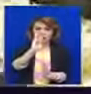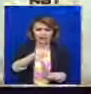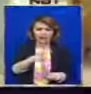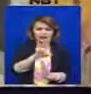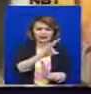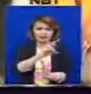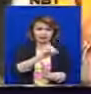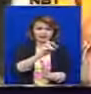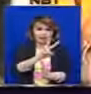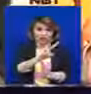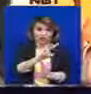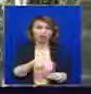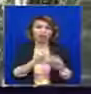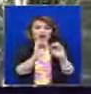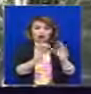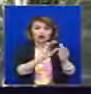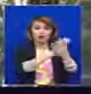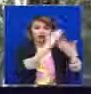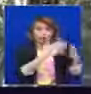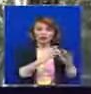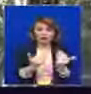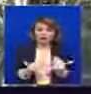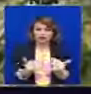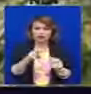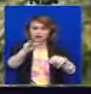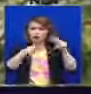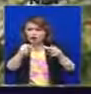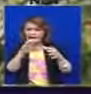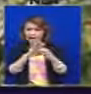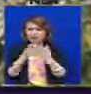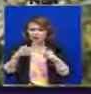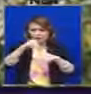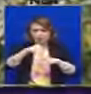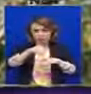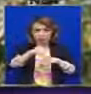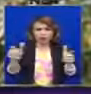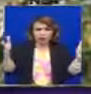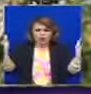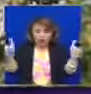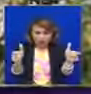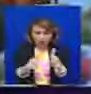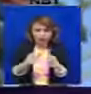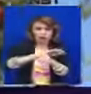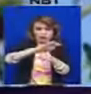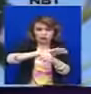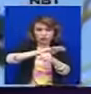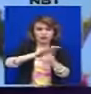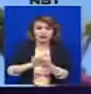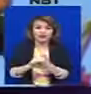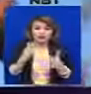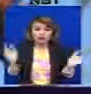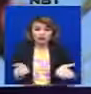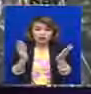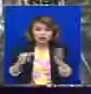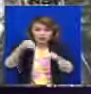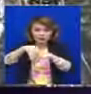นอกจากนี้กยธ.ยังจัดทำโครงการควบคุมปริมาณการผลิตเพื่อลดพื้นที่ปลูกยางพาราและปริมาณผลผลิตด้วยการส่งเสริมการป